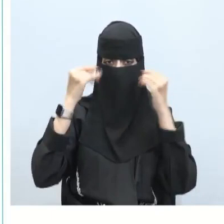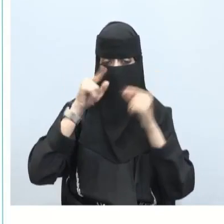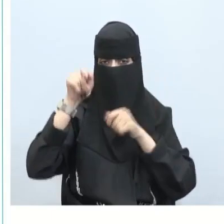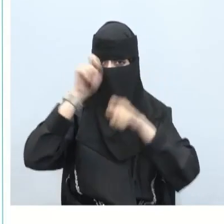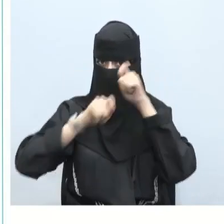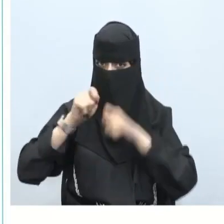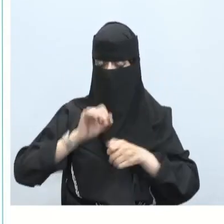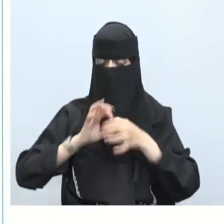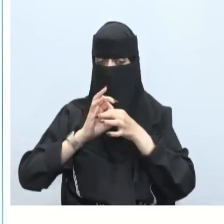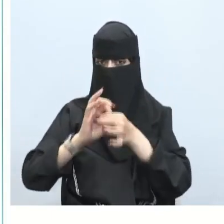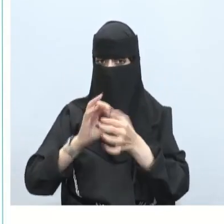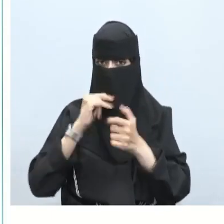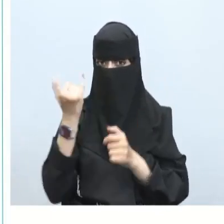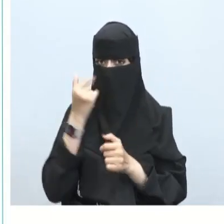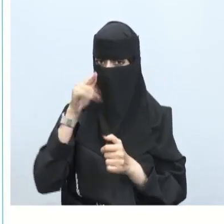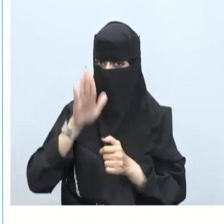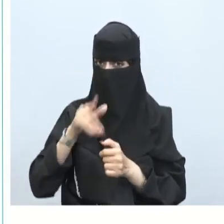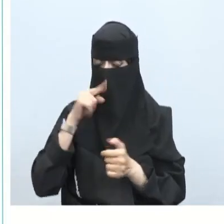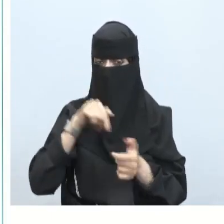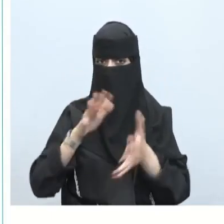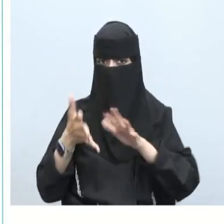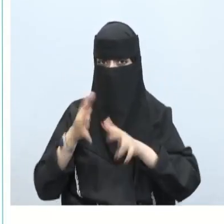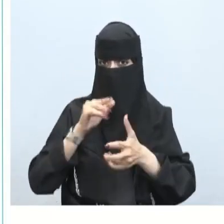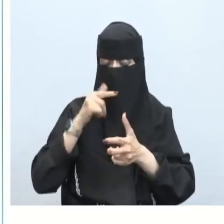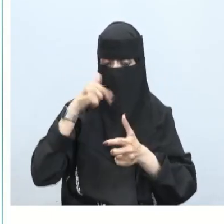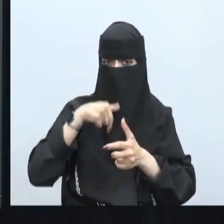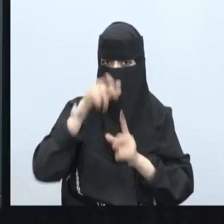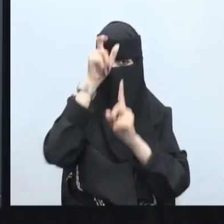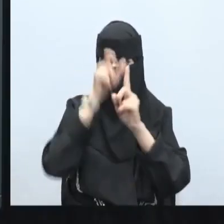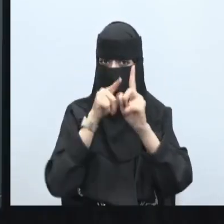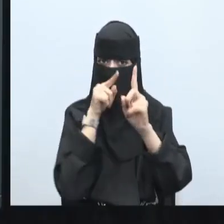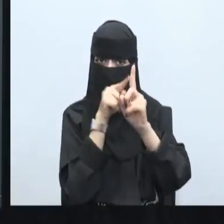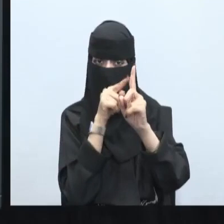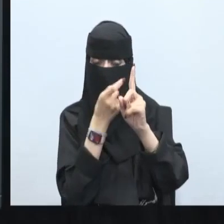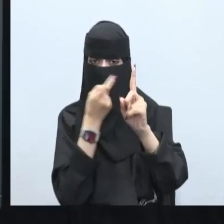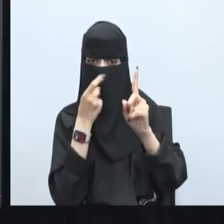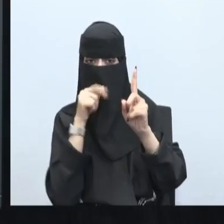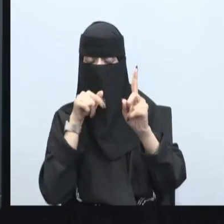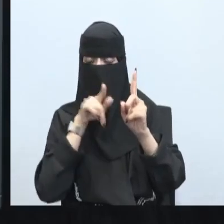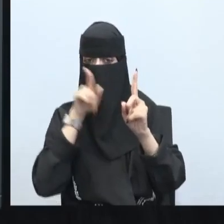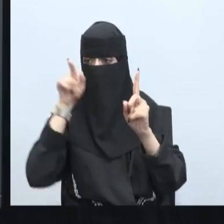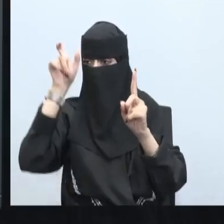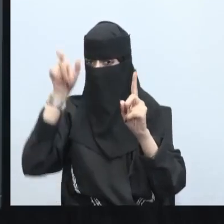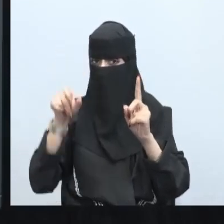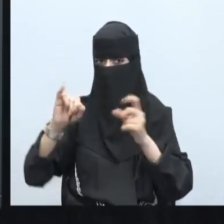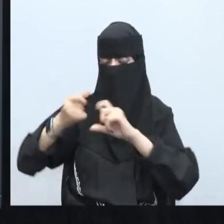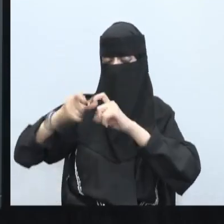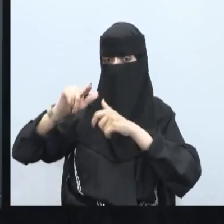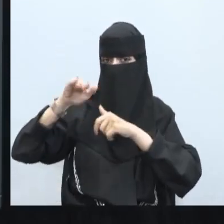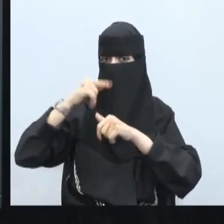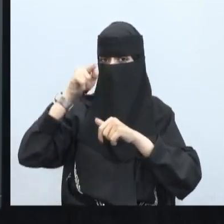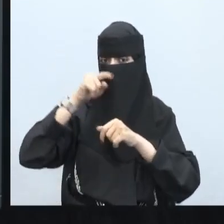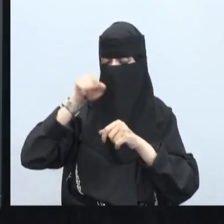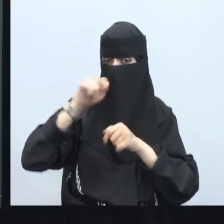عمليه الاتصال مهمه جدا ما بين حينما يطلب العميل سيكون هالك للمنظمه هذهه المنظمه هو